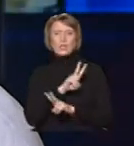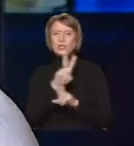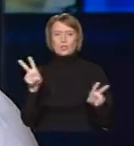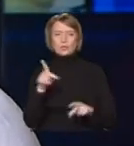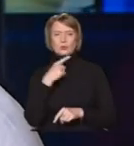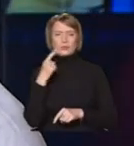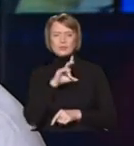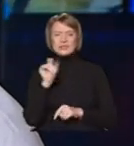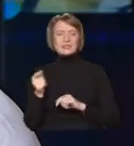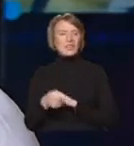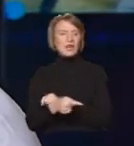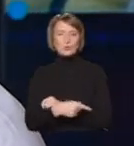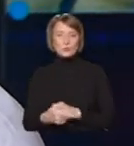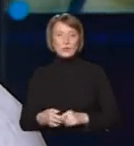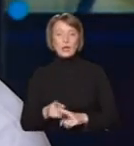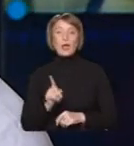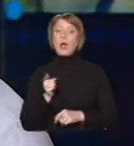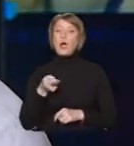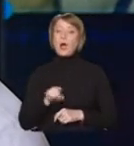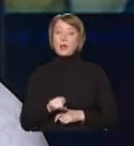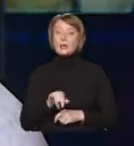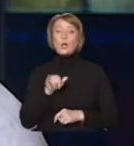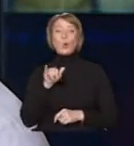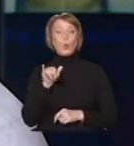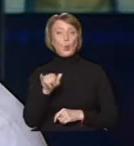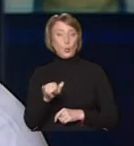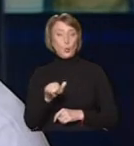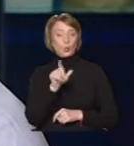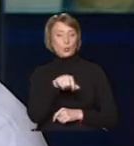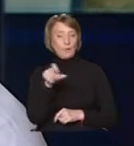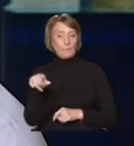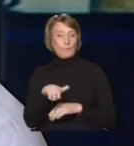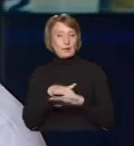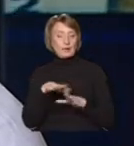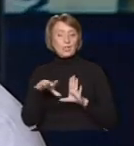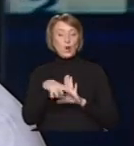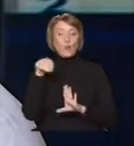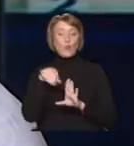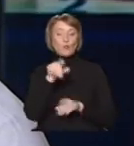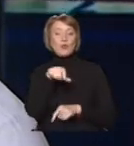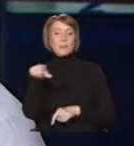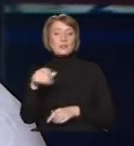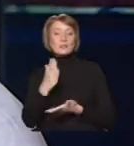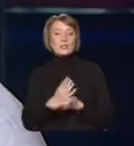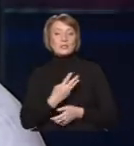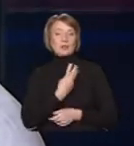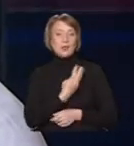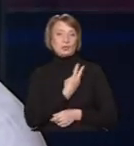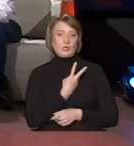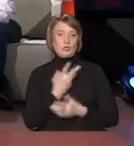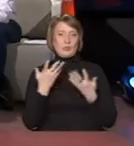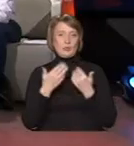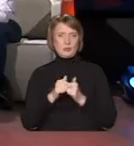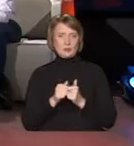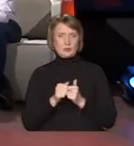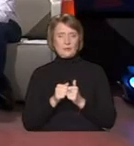за корупцію, ніхто не каже, що вони проти. Але у громадянина, у виборця, насправді, при бажанні є доволі прості механізми, щоб перевірити,